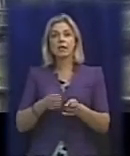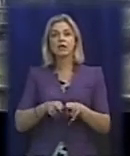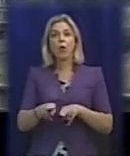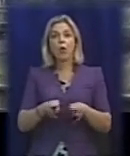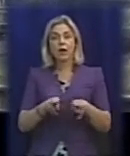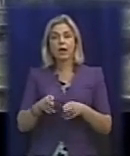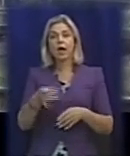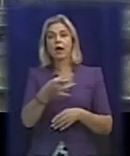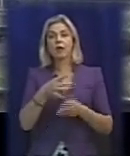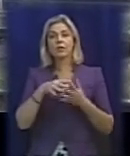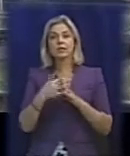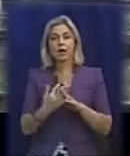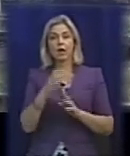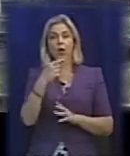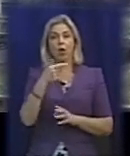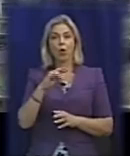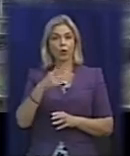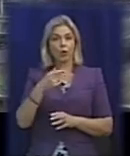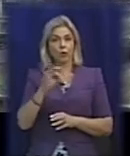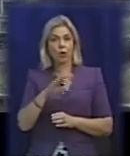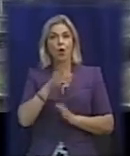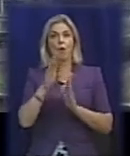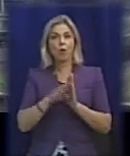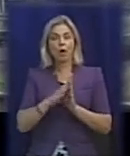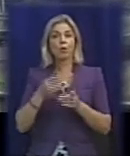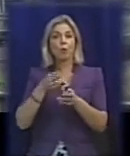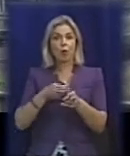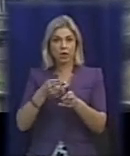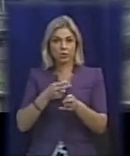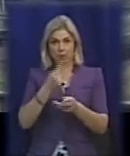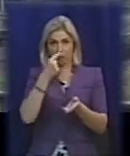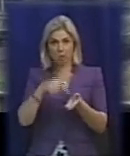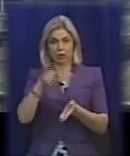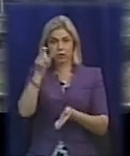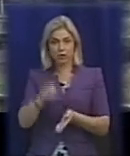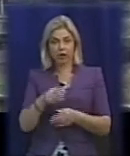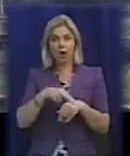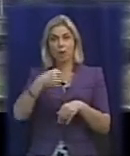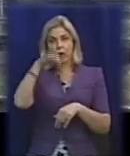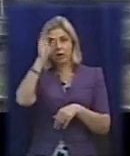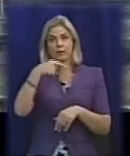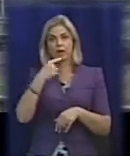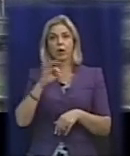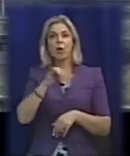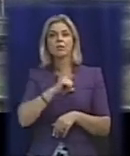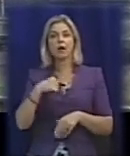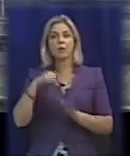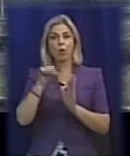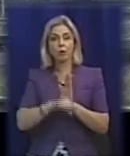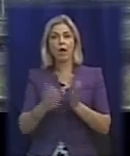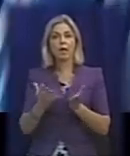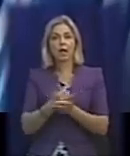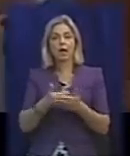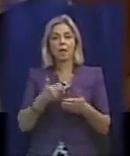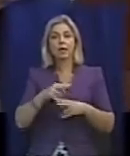районі селища імені Горького в Миколаїві під тепловоз кинувся чоловік. Поліція говорить про самогубство, знайшли передсмертну